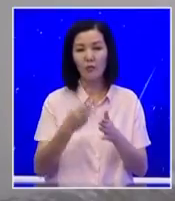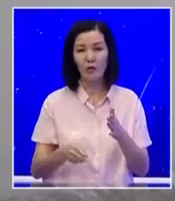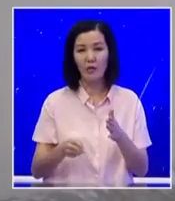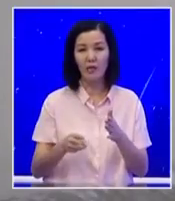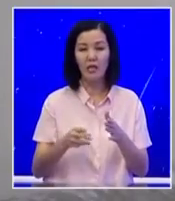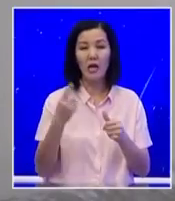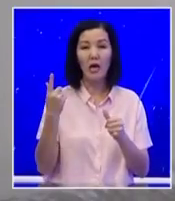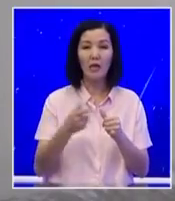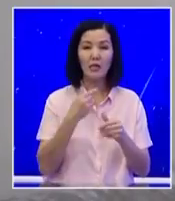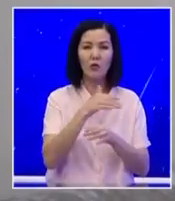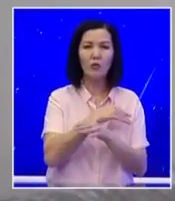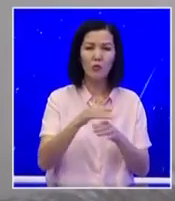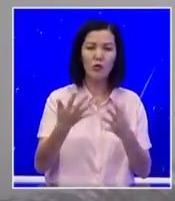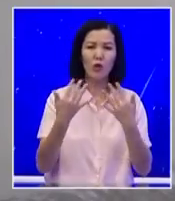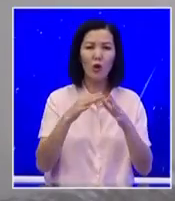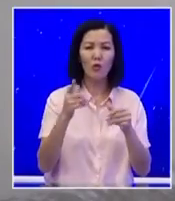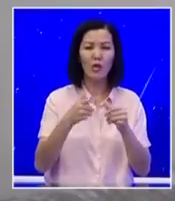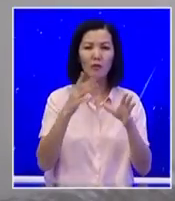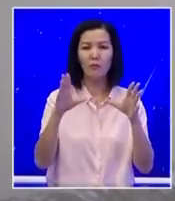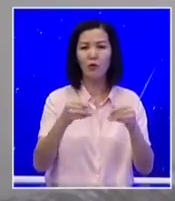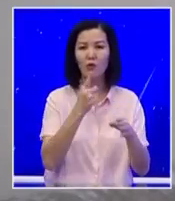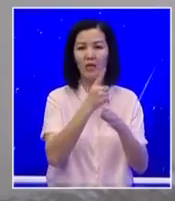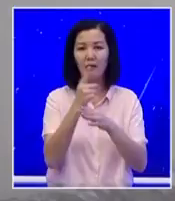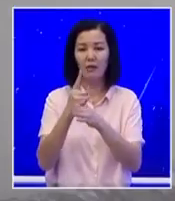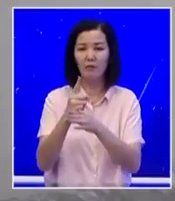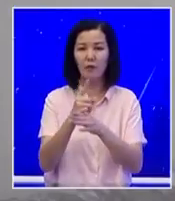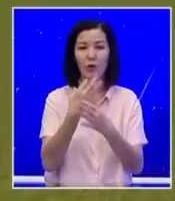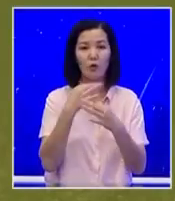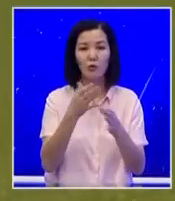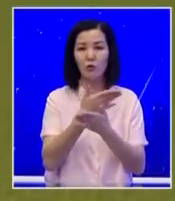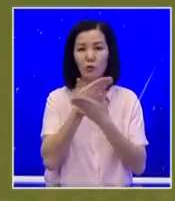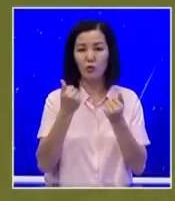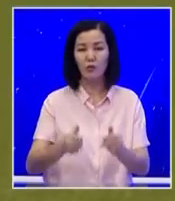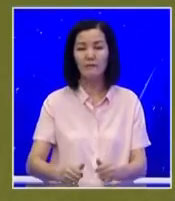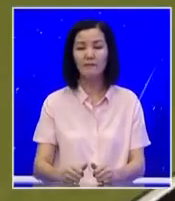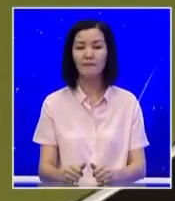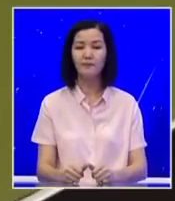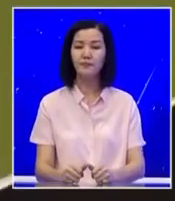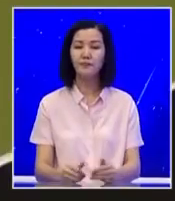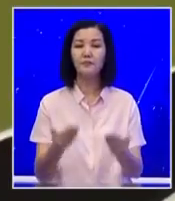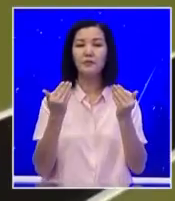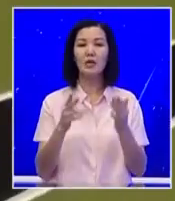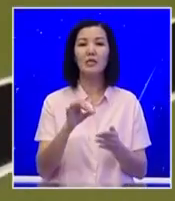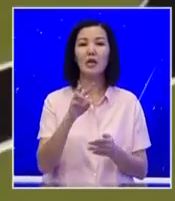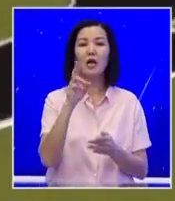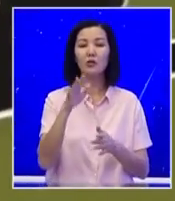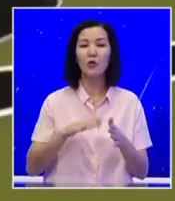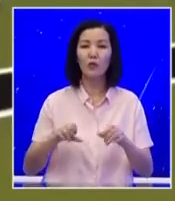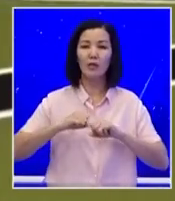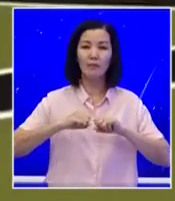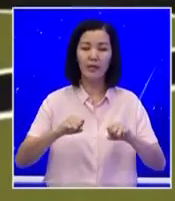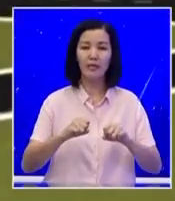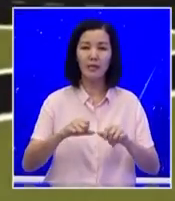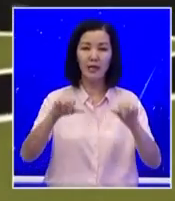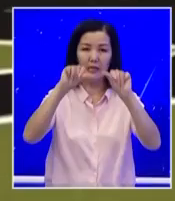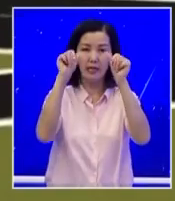бұғысыға көше беруге, ауыл атын беруге ешқандай жаңағыдай рұқсат болған жоқ. Айта кетейік, қазір Ақсу ауданында Бөрібай батырға